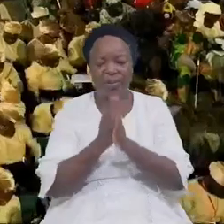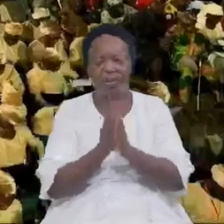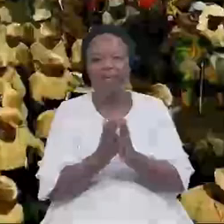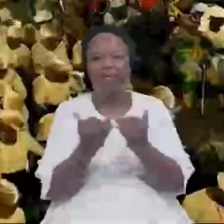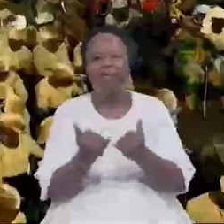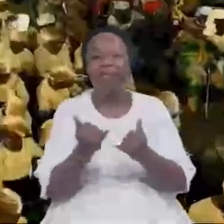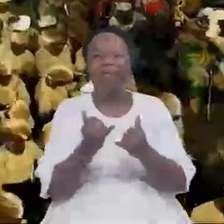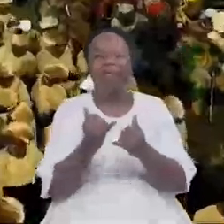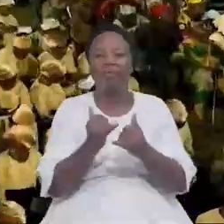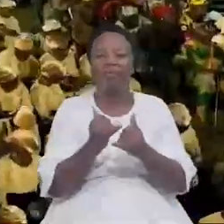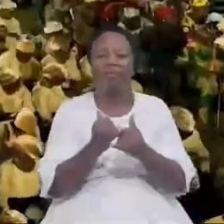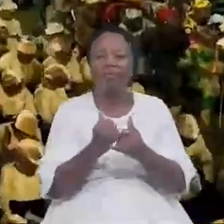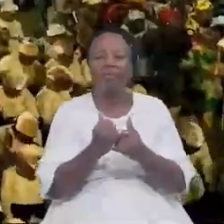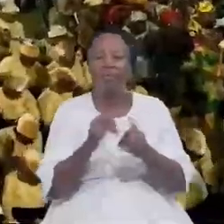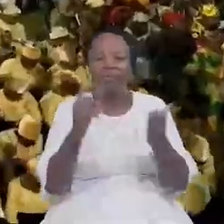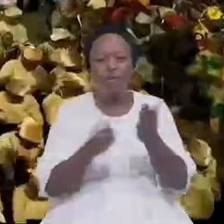fois encore,